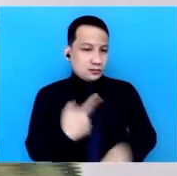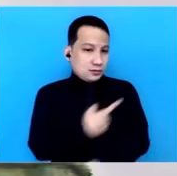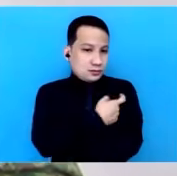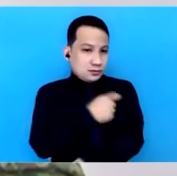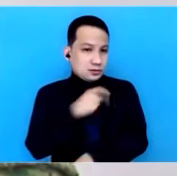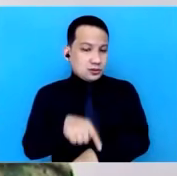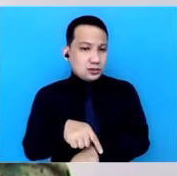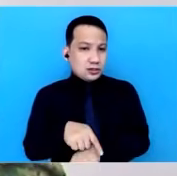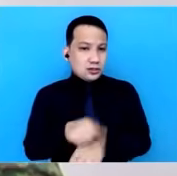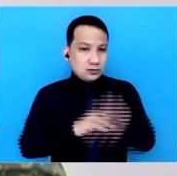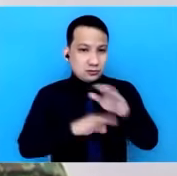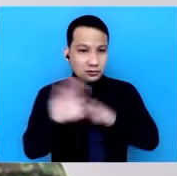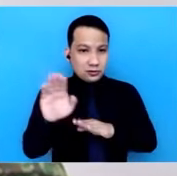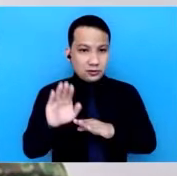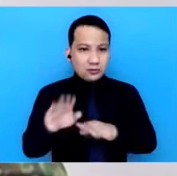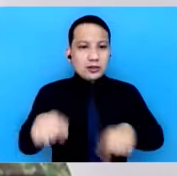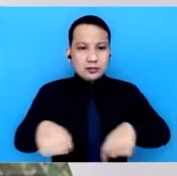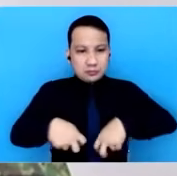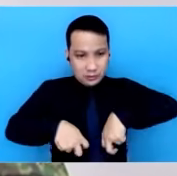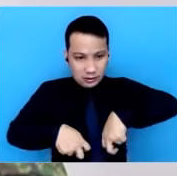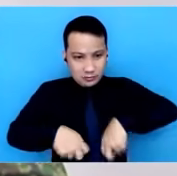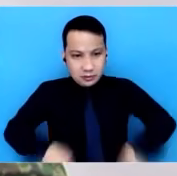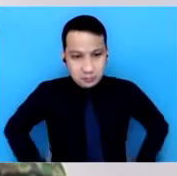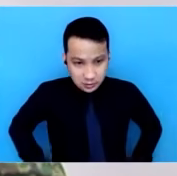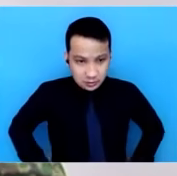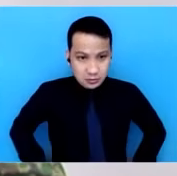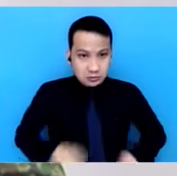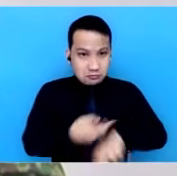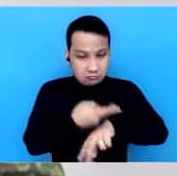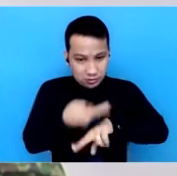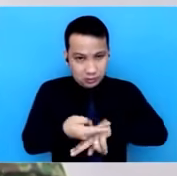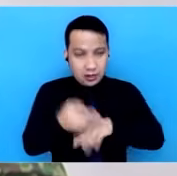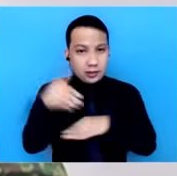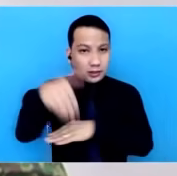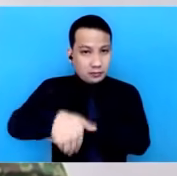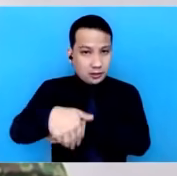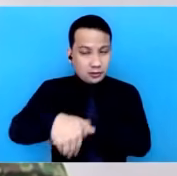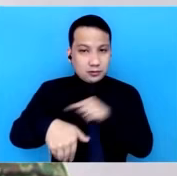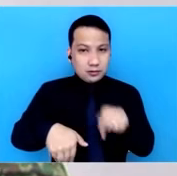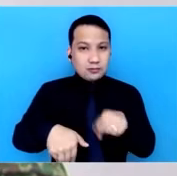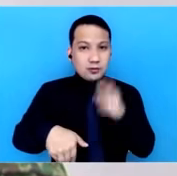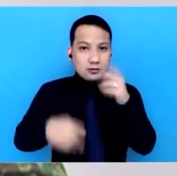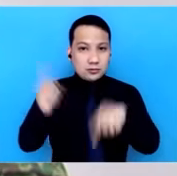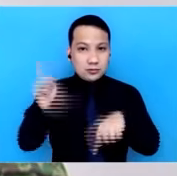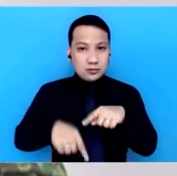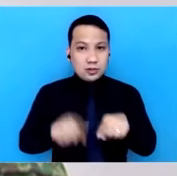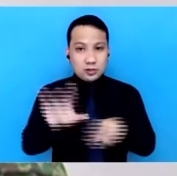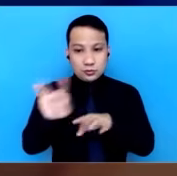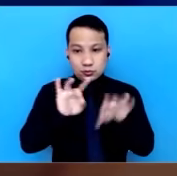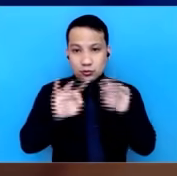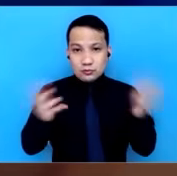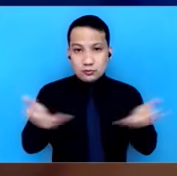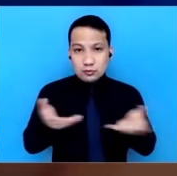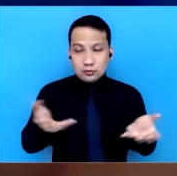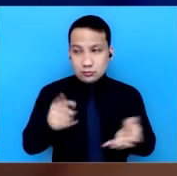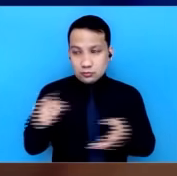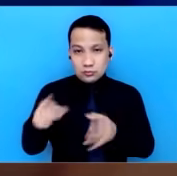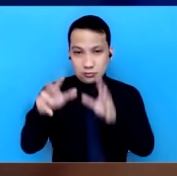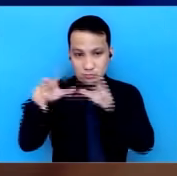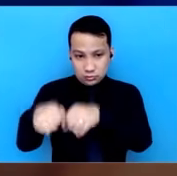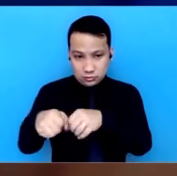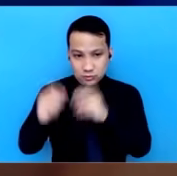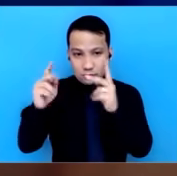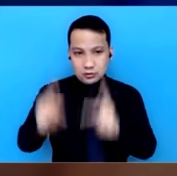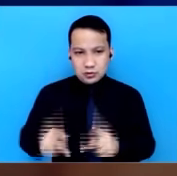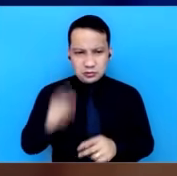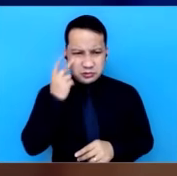kasi pinadapa siya. Ganun naman procedure at night time. And then hindi mo naman pwedeng piliin kung saan mo i-arrest yung tao. Tingin ng mga